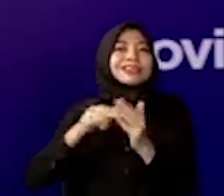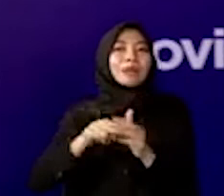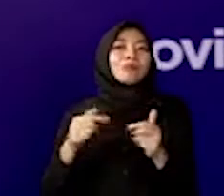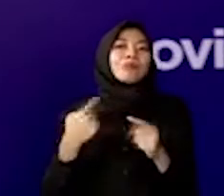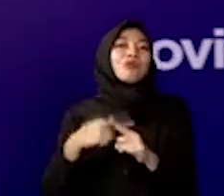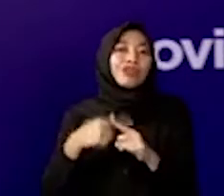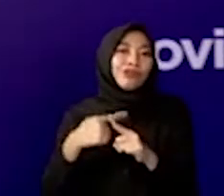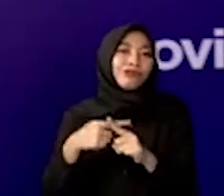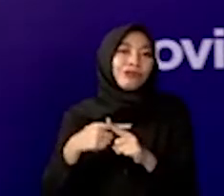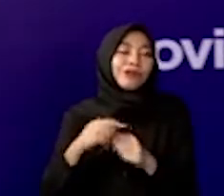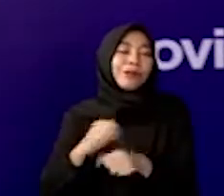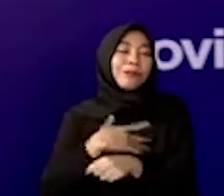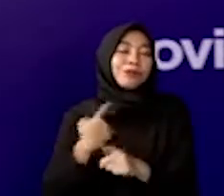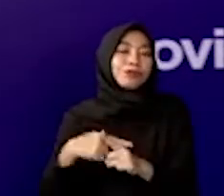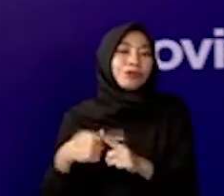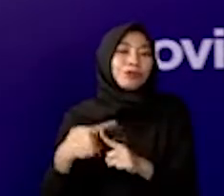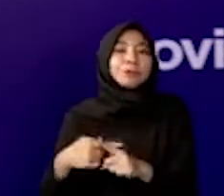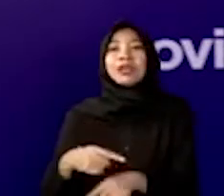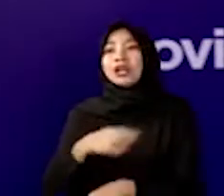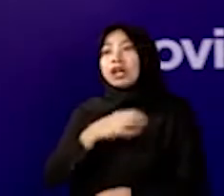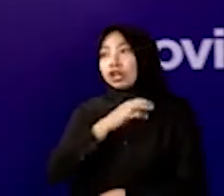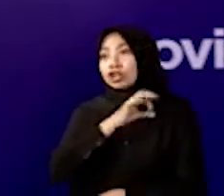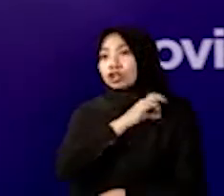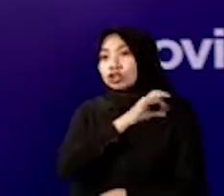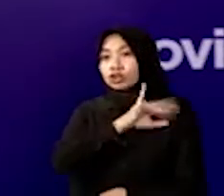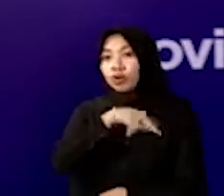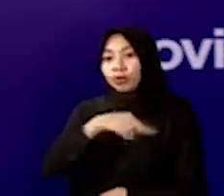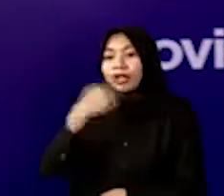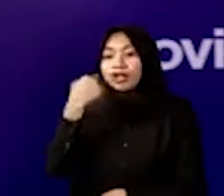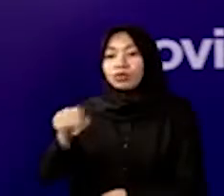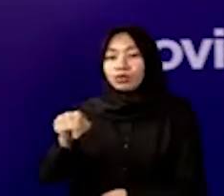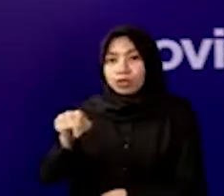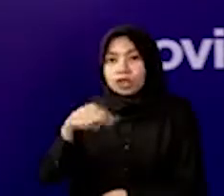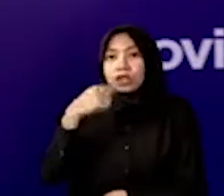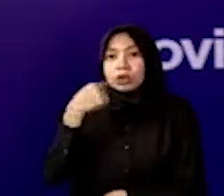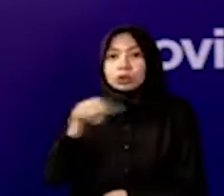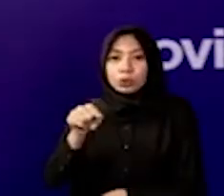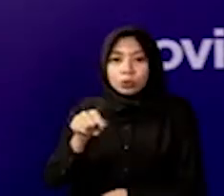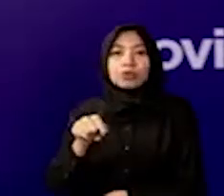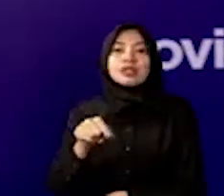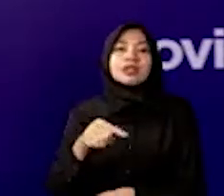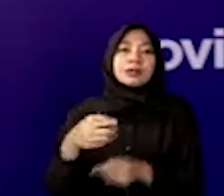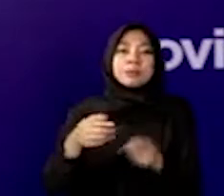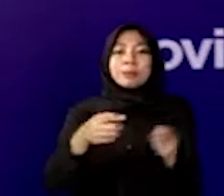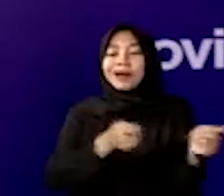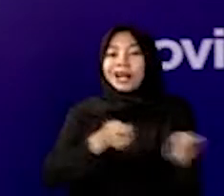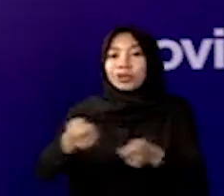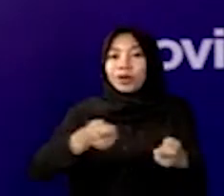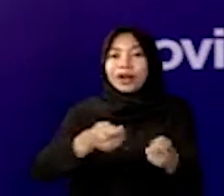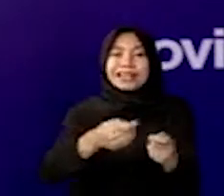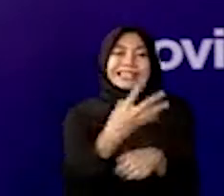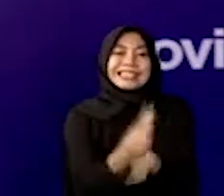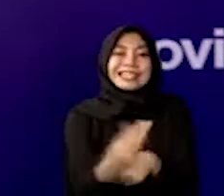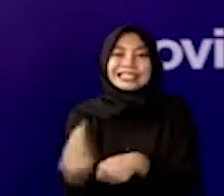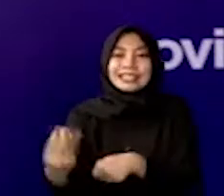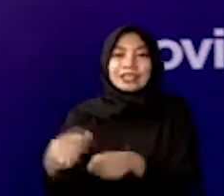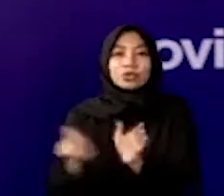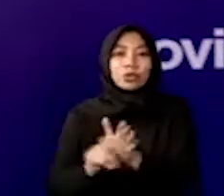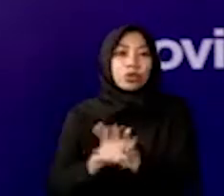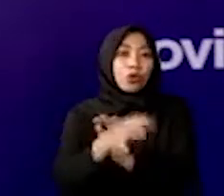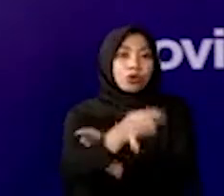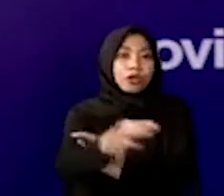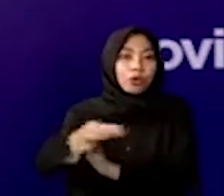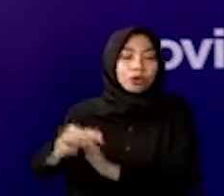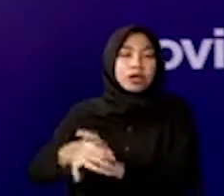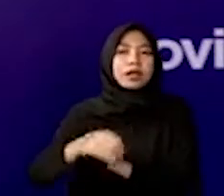mengarahkan kepada eh pengendalian secara mikro dan arahan bapak Presiden adalah di beberapa kota